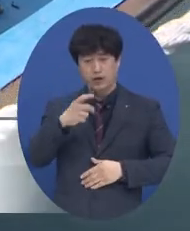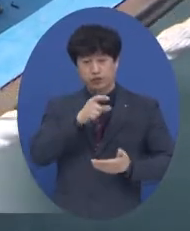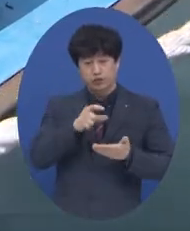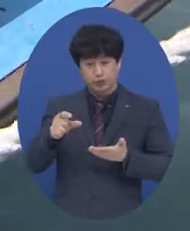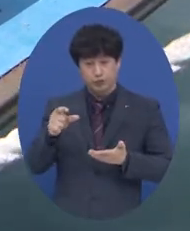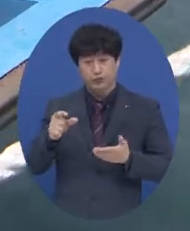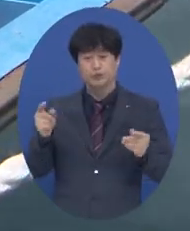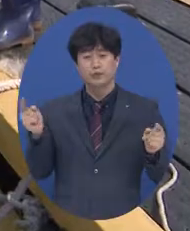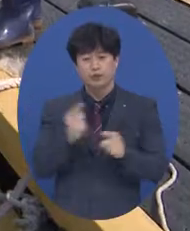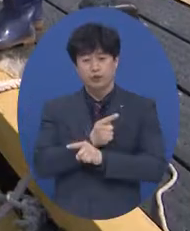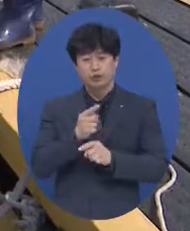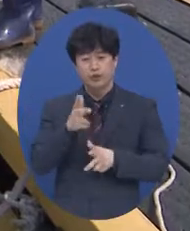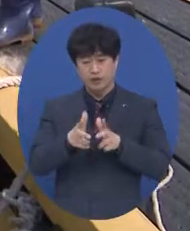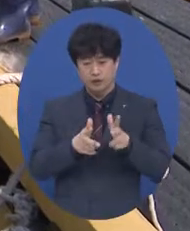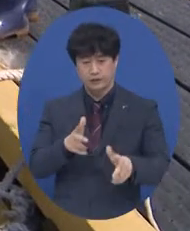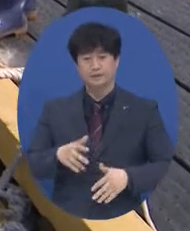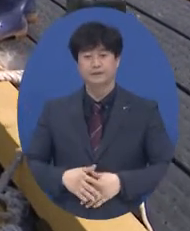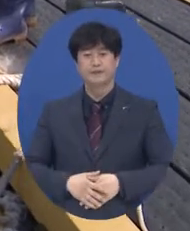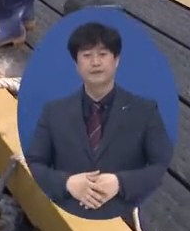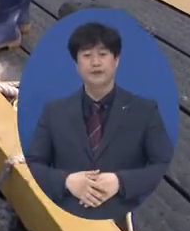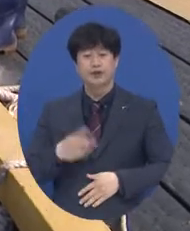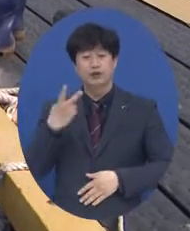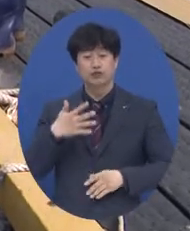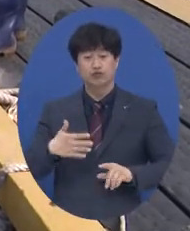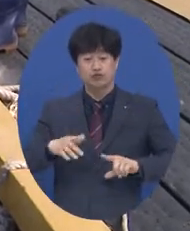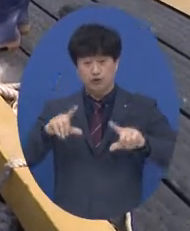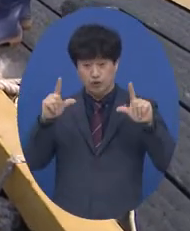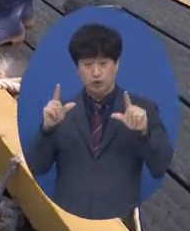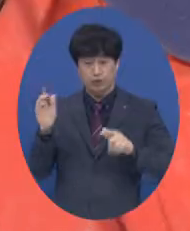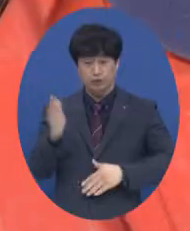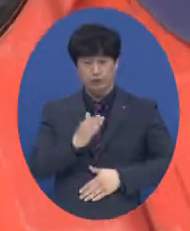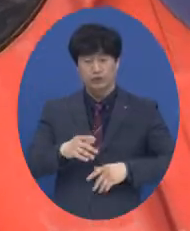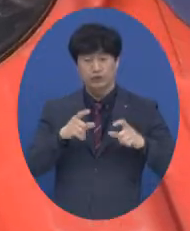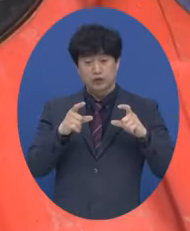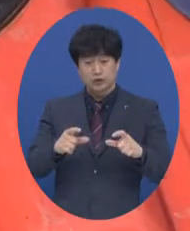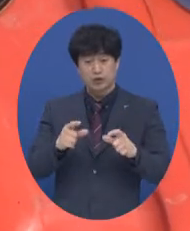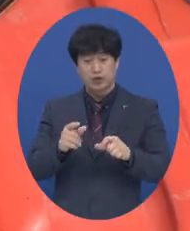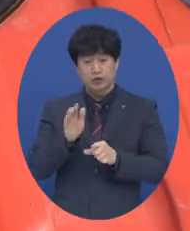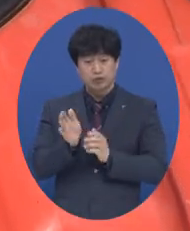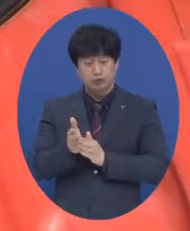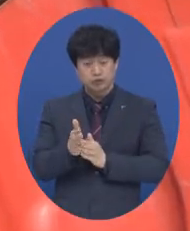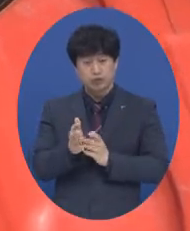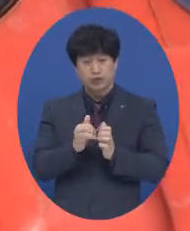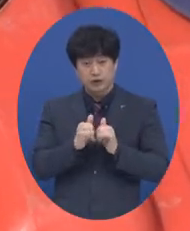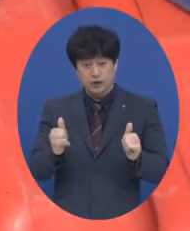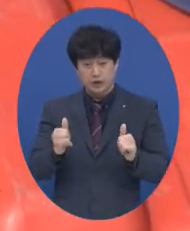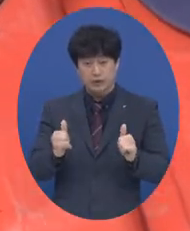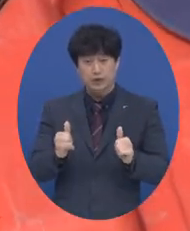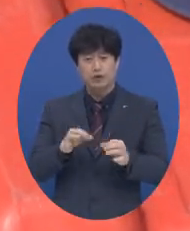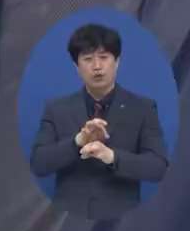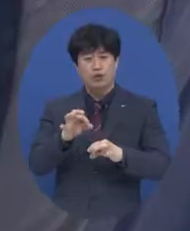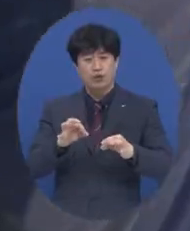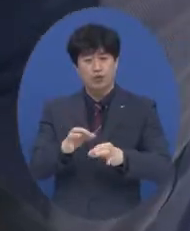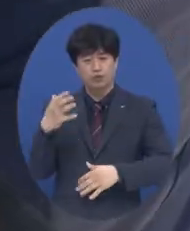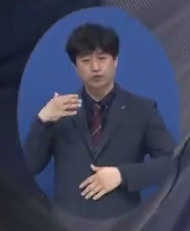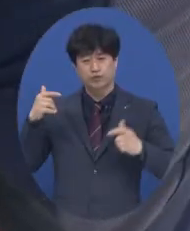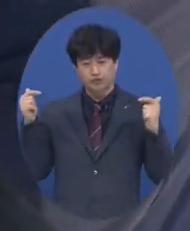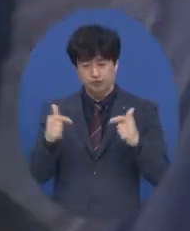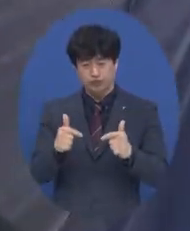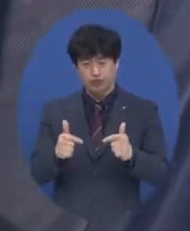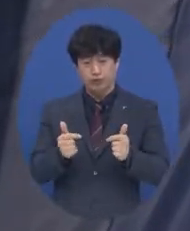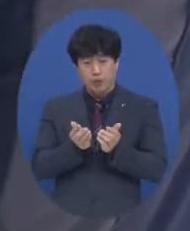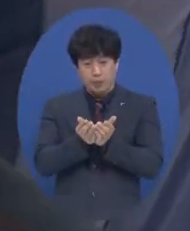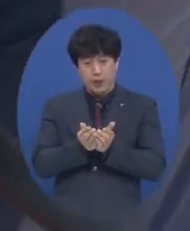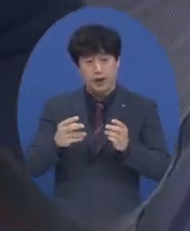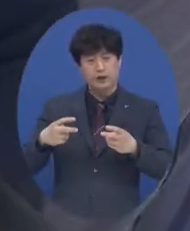교체해주는 사업입니다. 지난 2009년부터 지역 어업인들의 경영 부담 경감과 해난 사고 예방을 위해